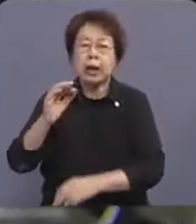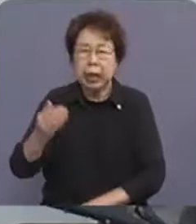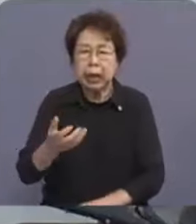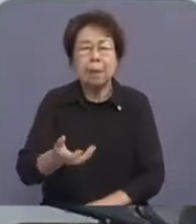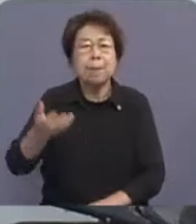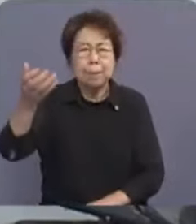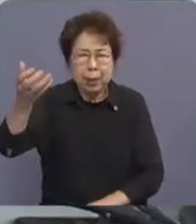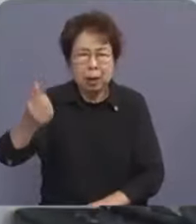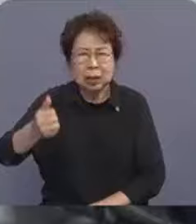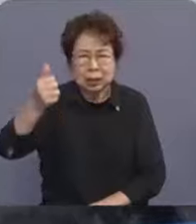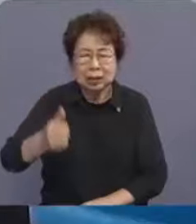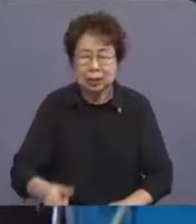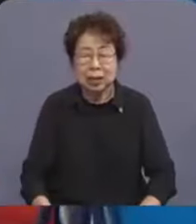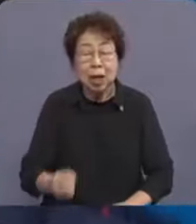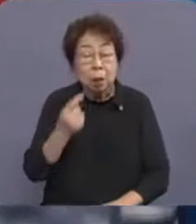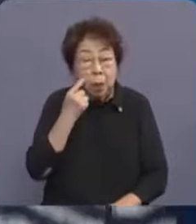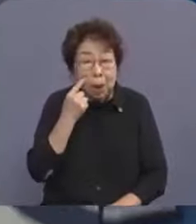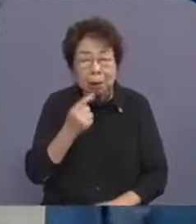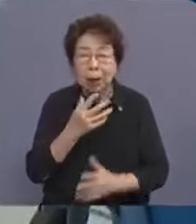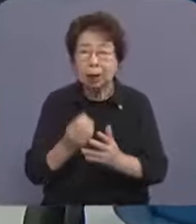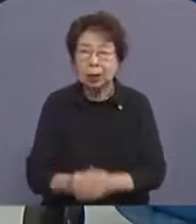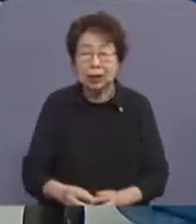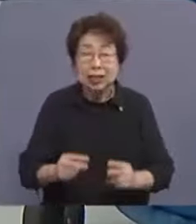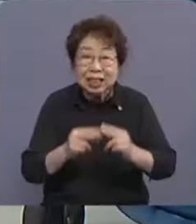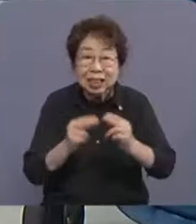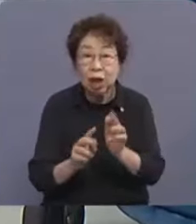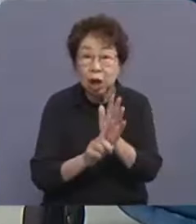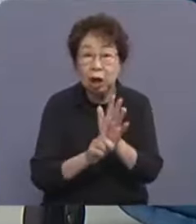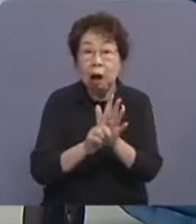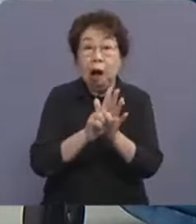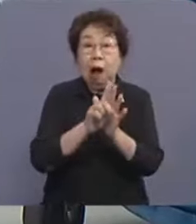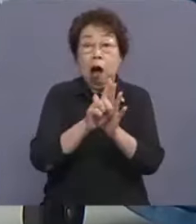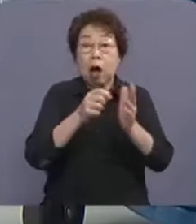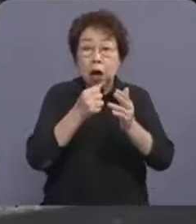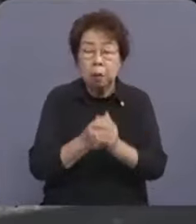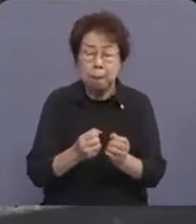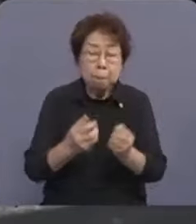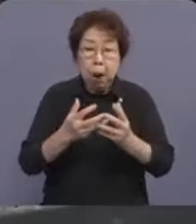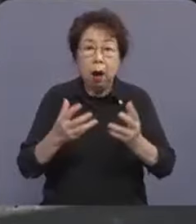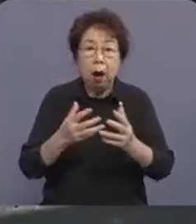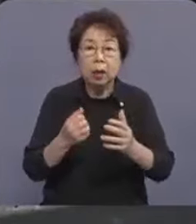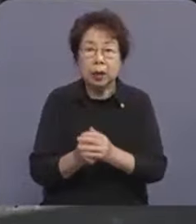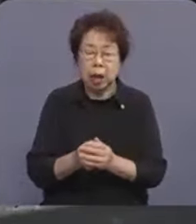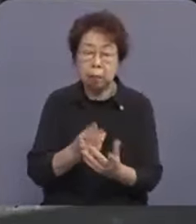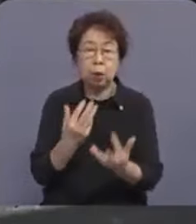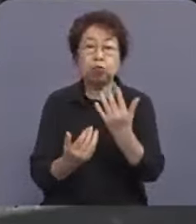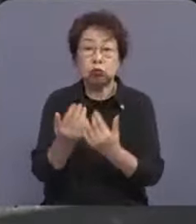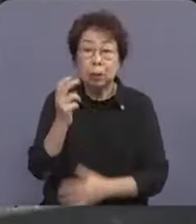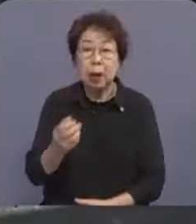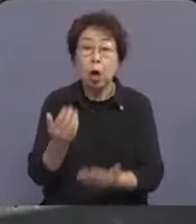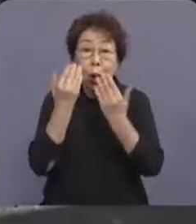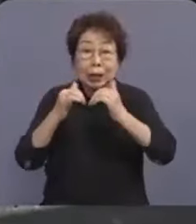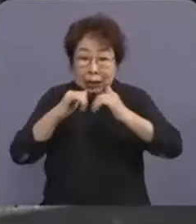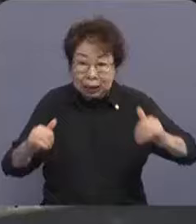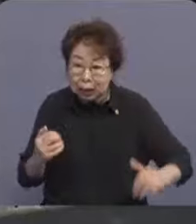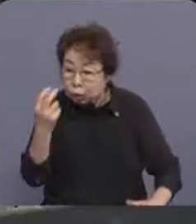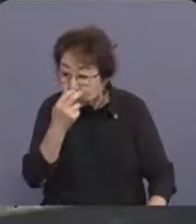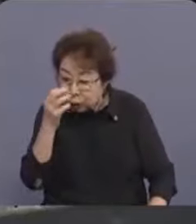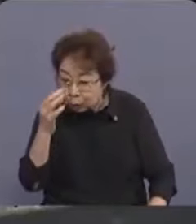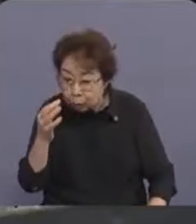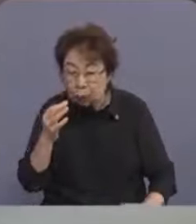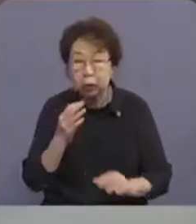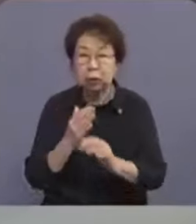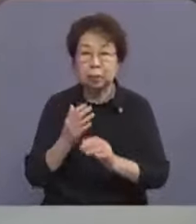방법이라든가. 경찰과 소방당국은 배터리 온도가 급상승하는 열폭주로 불이 난 것으로 보고 정확한 원인을 조사하고